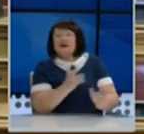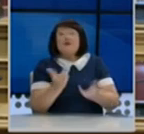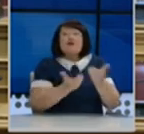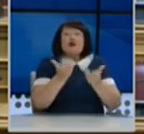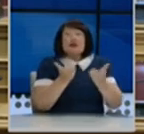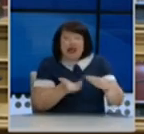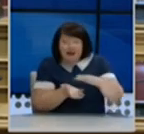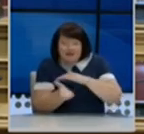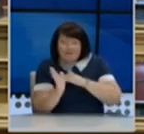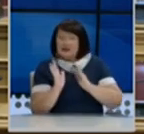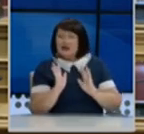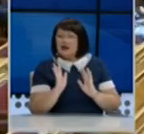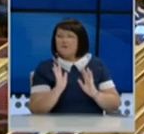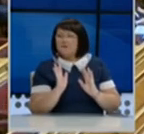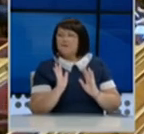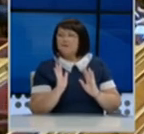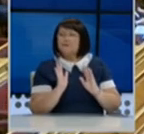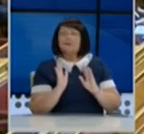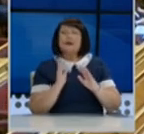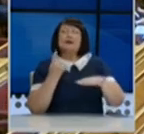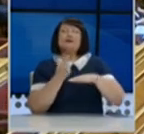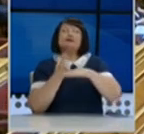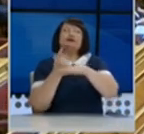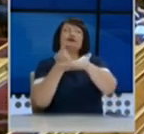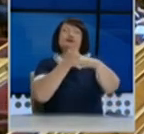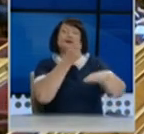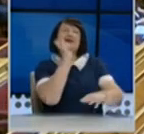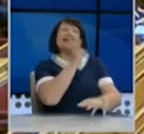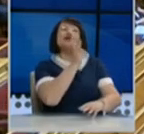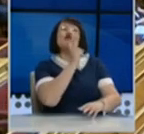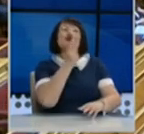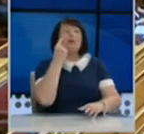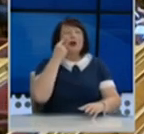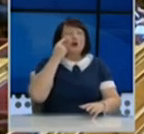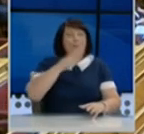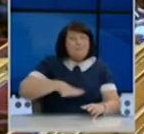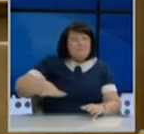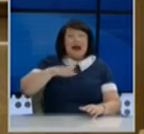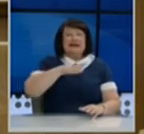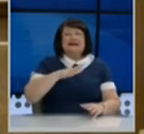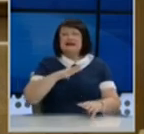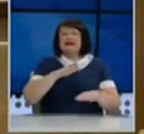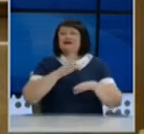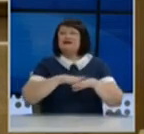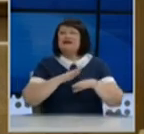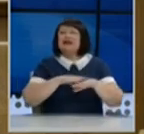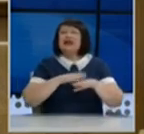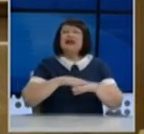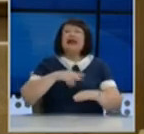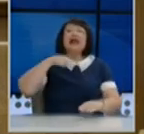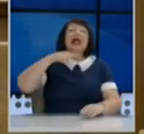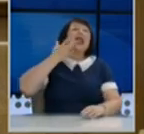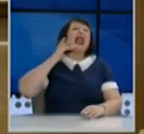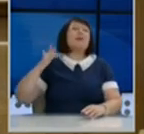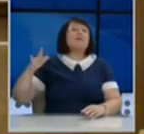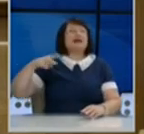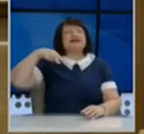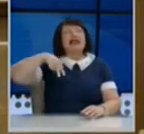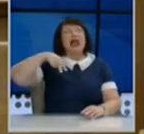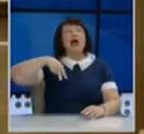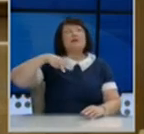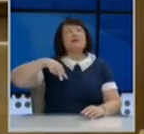αποχώρησε, αυτός ο οποίος είναι κατηγορούμενος για το μάτι, είναι ο κύριος Λάμπρης. Ο